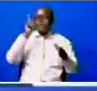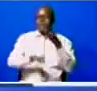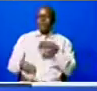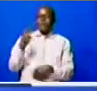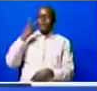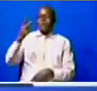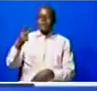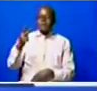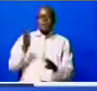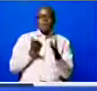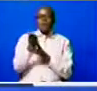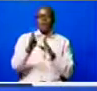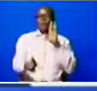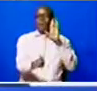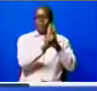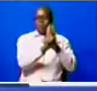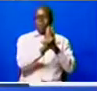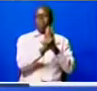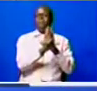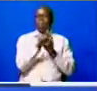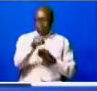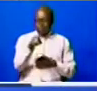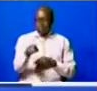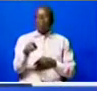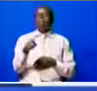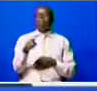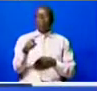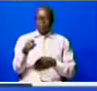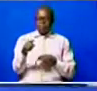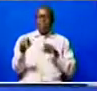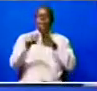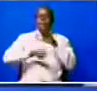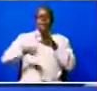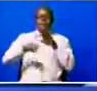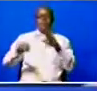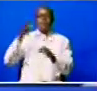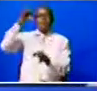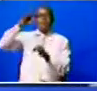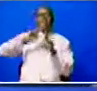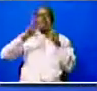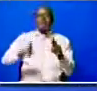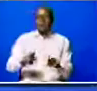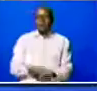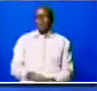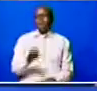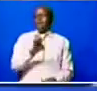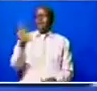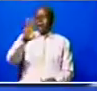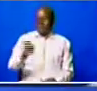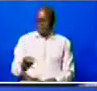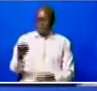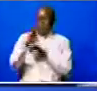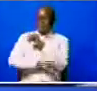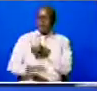consider according to the law as the provisional results. Taifa hilo la Afrika Mashariki lenye raia